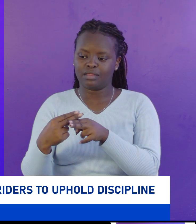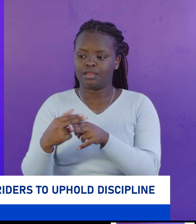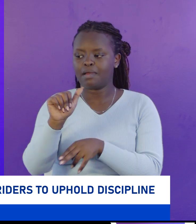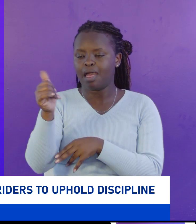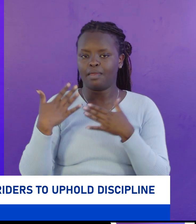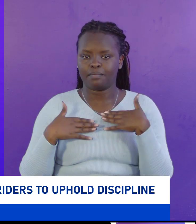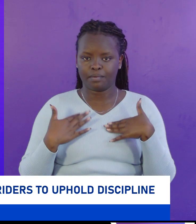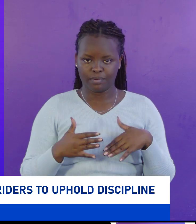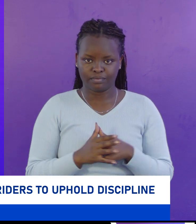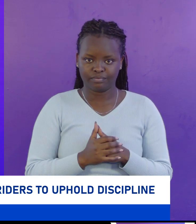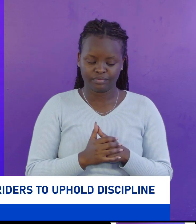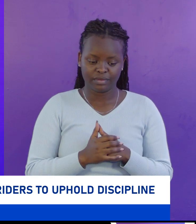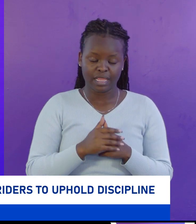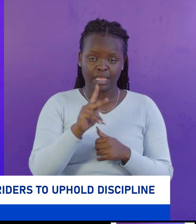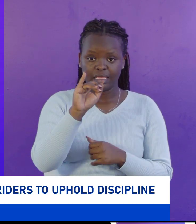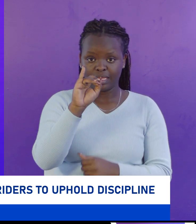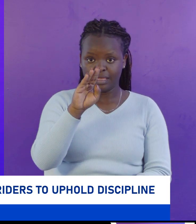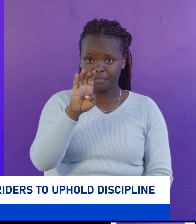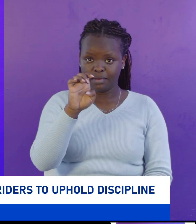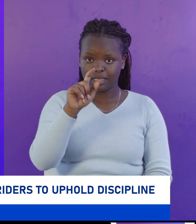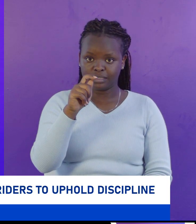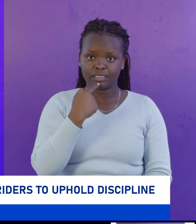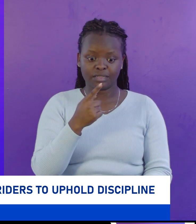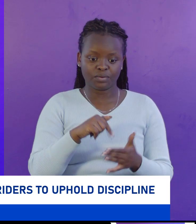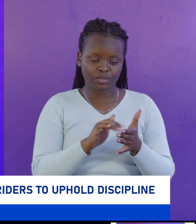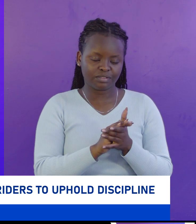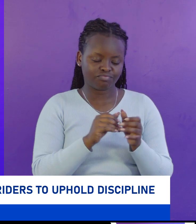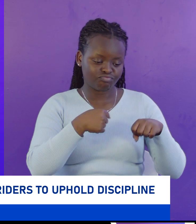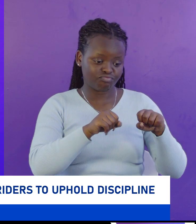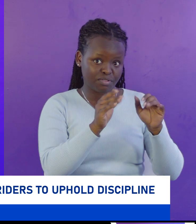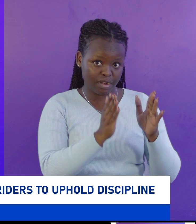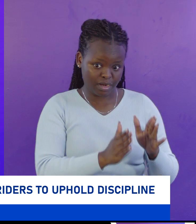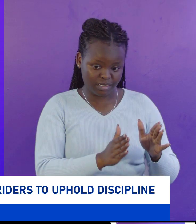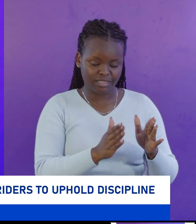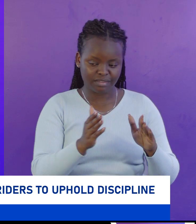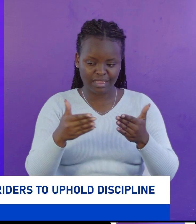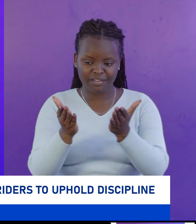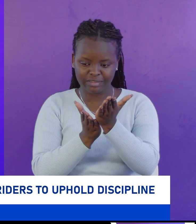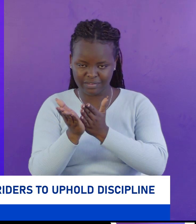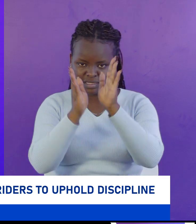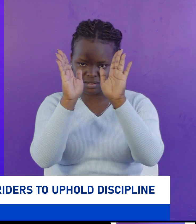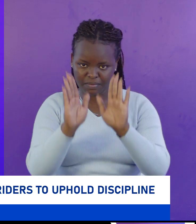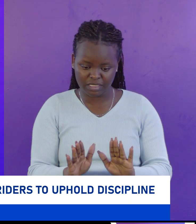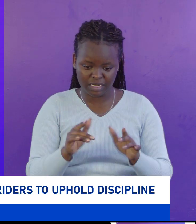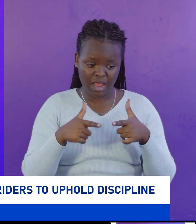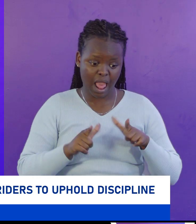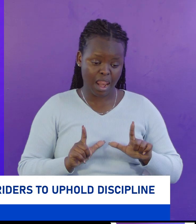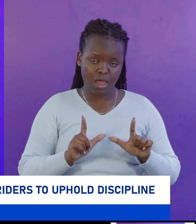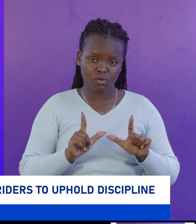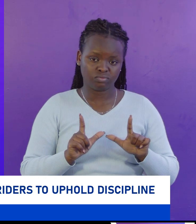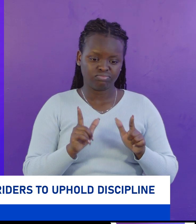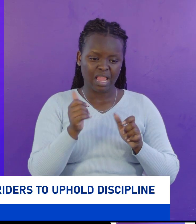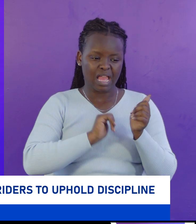Kibet stressed that border riders provide essential services to society and should not allow the actions of a few